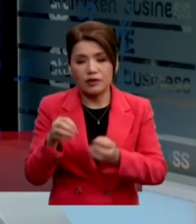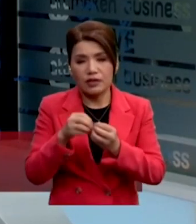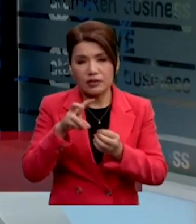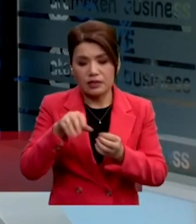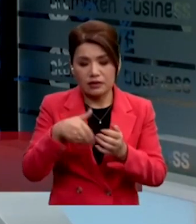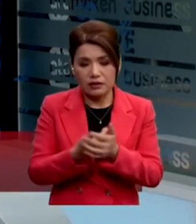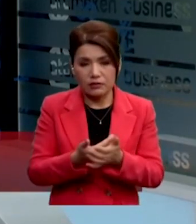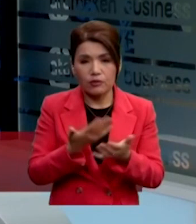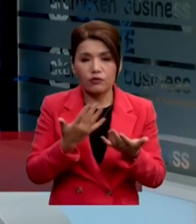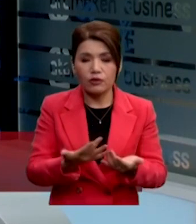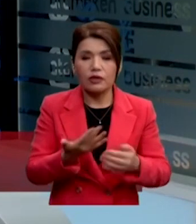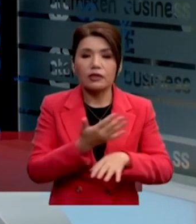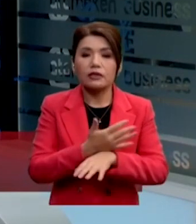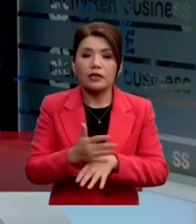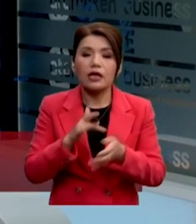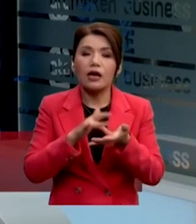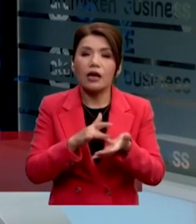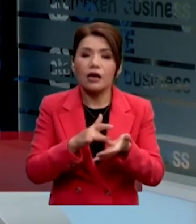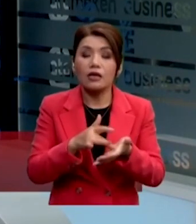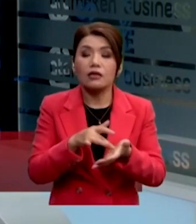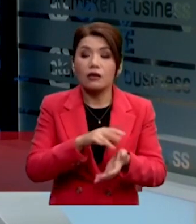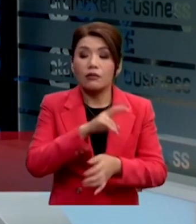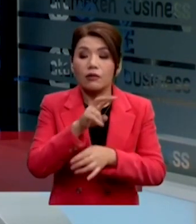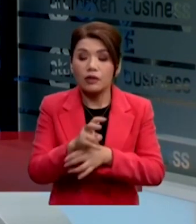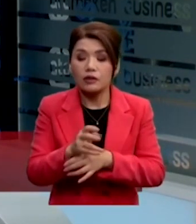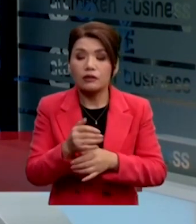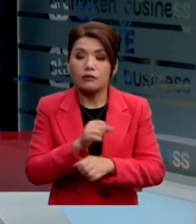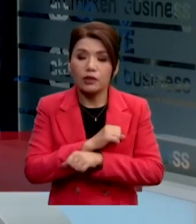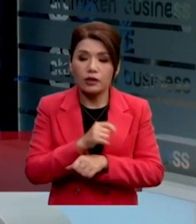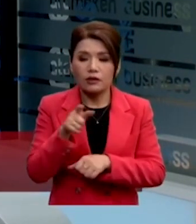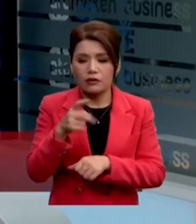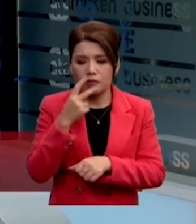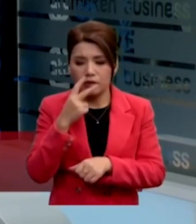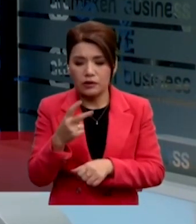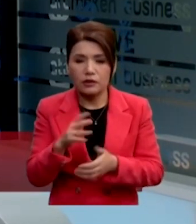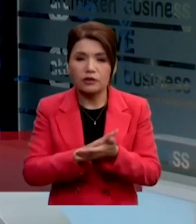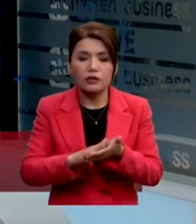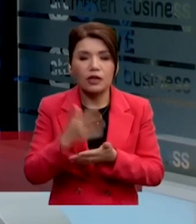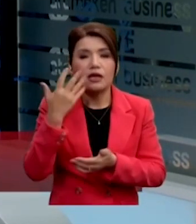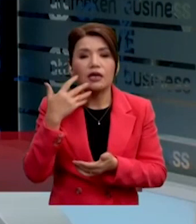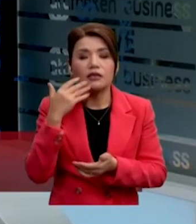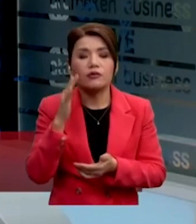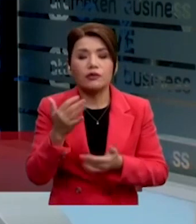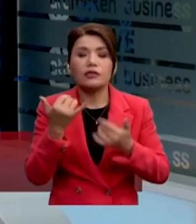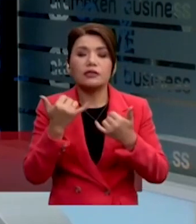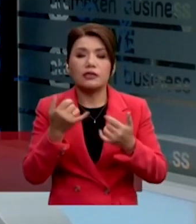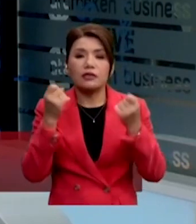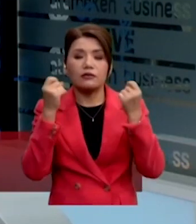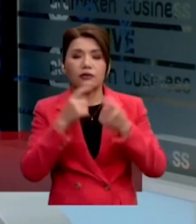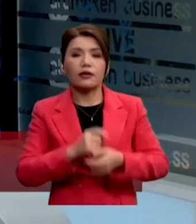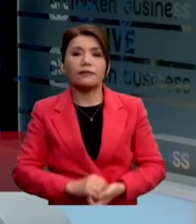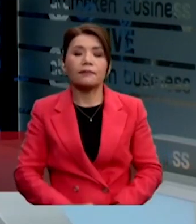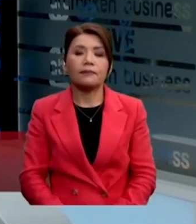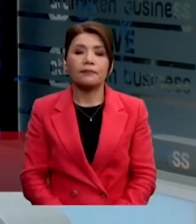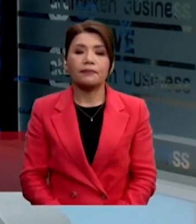кеш емес пе? Туристер аса қызығатын Ақтау қаласы зиянды жәндіктерден қашан тазарат? Мәселенің мән-жайын Нұрлан